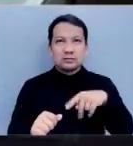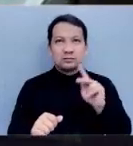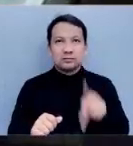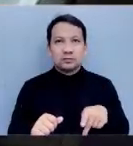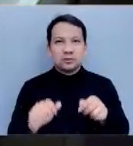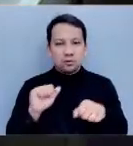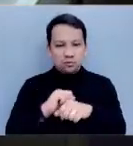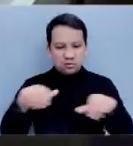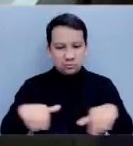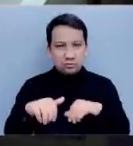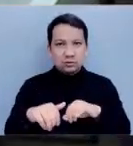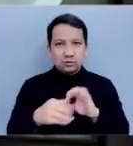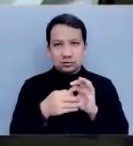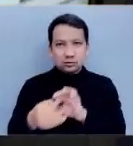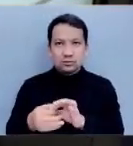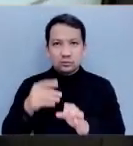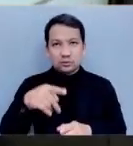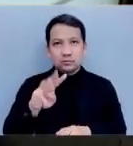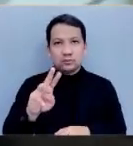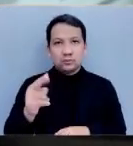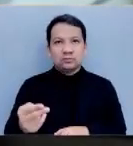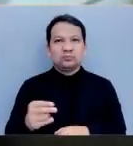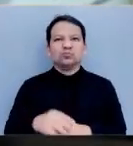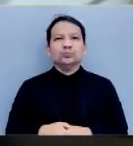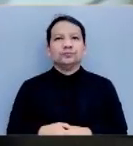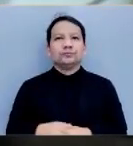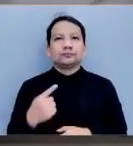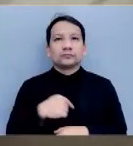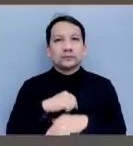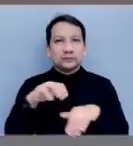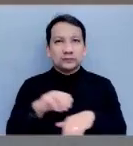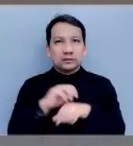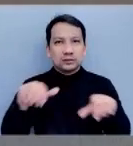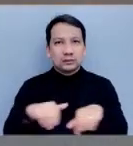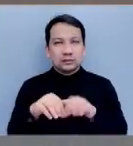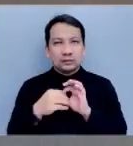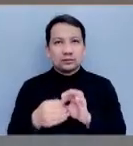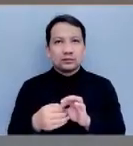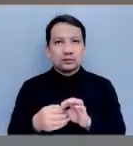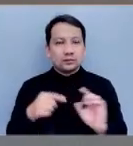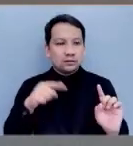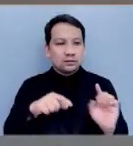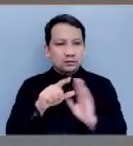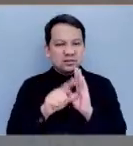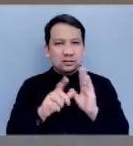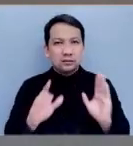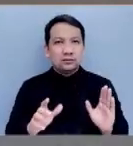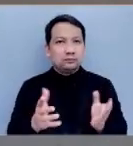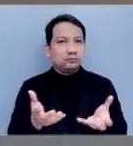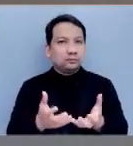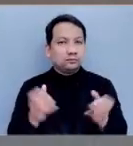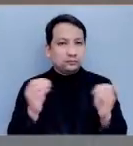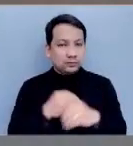pa rin sa DPWH ang motibo sa krimen. Work-related talaga. So hindi lang sa legal officer